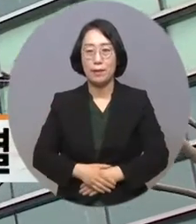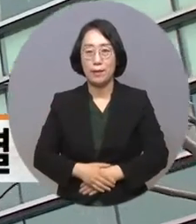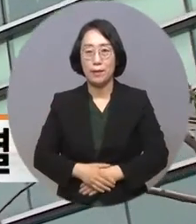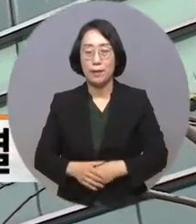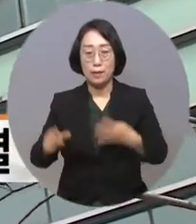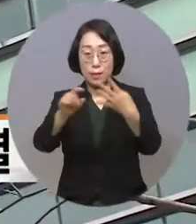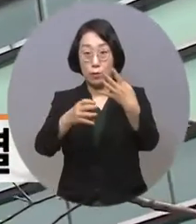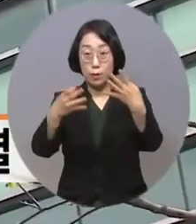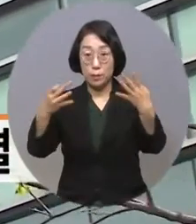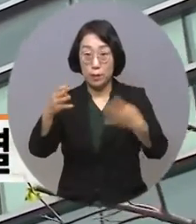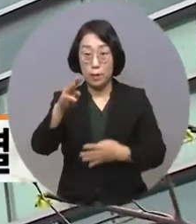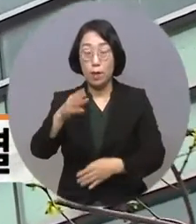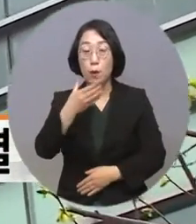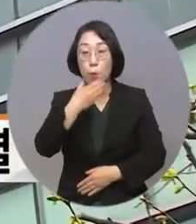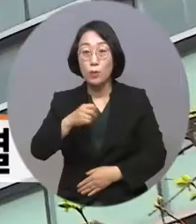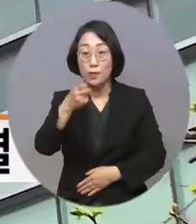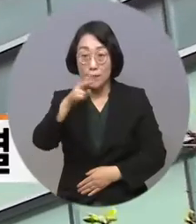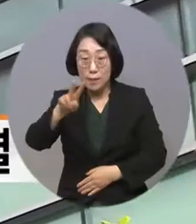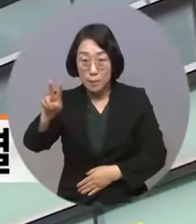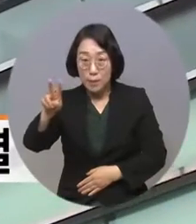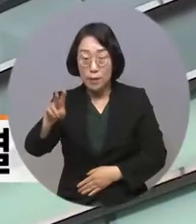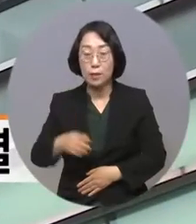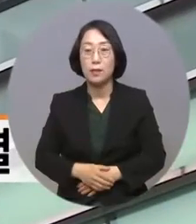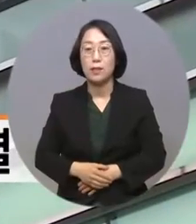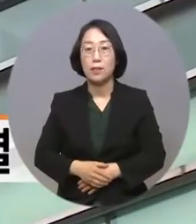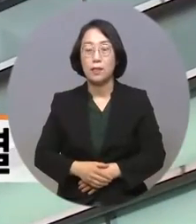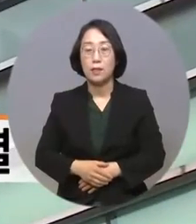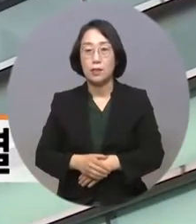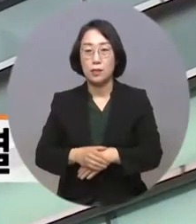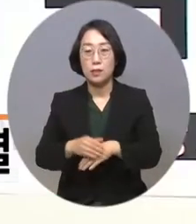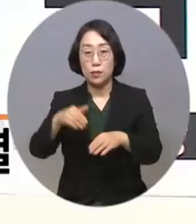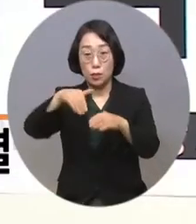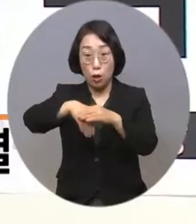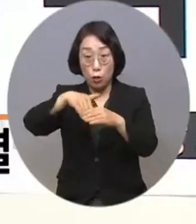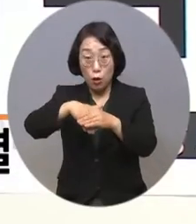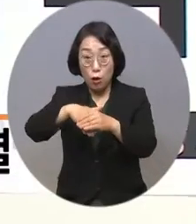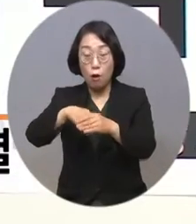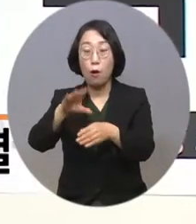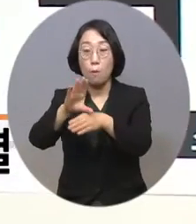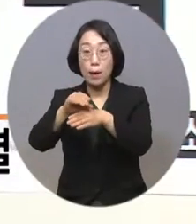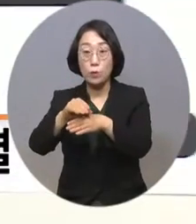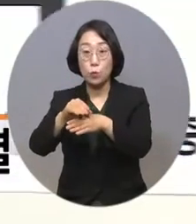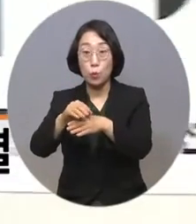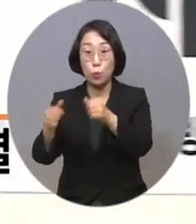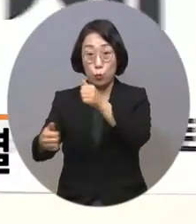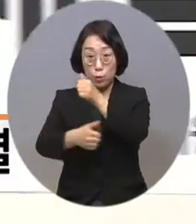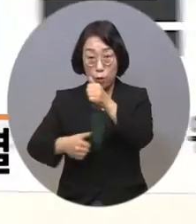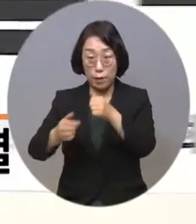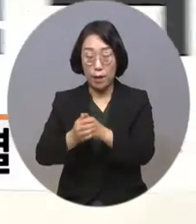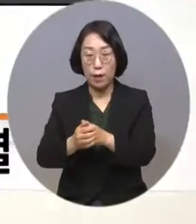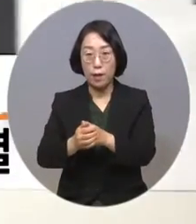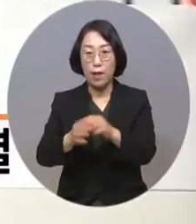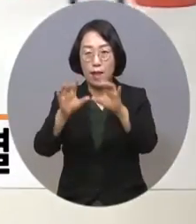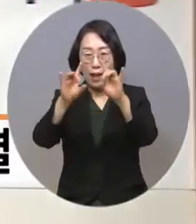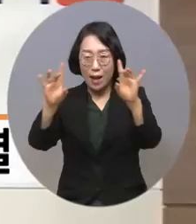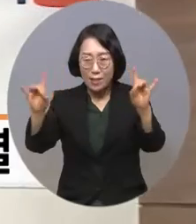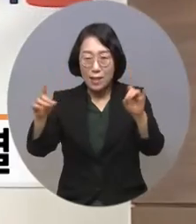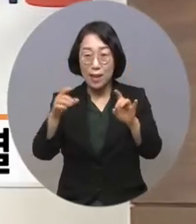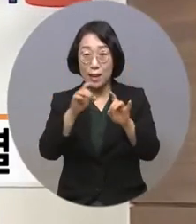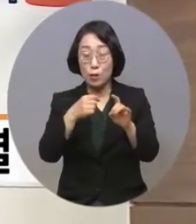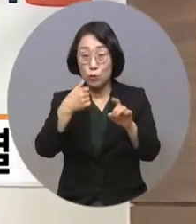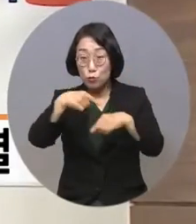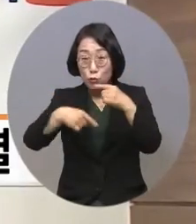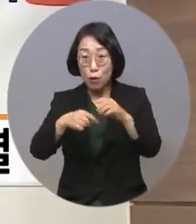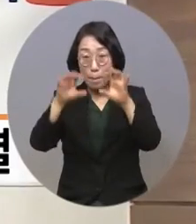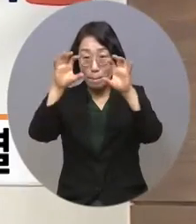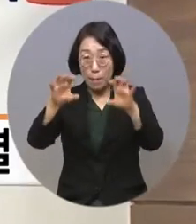지난 14일 WBC 복지TV와 중앙선거방송토론위원회가 토론자별 1대1 수어방송을 위한 업무 협약을